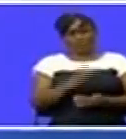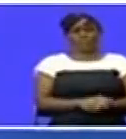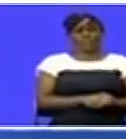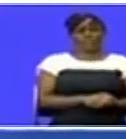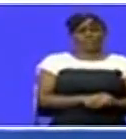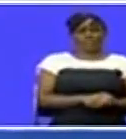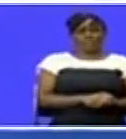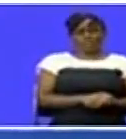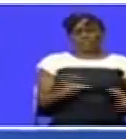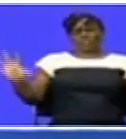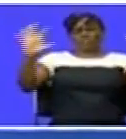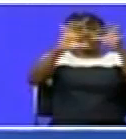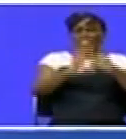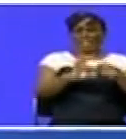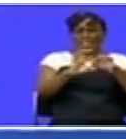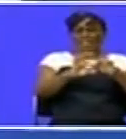Tutakuwa pamoja.